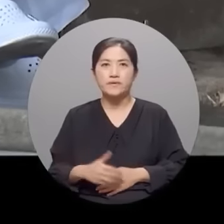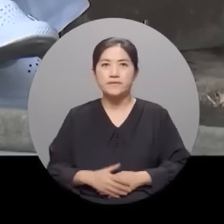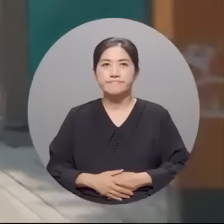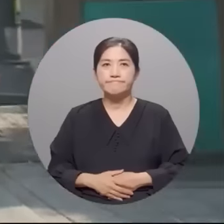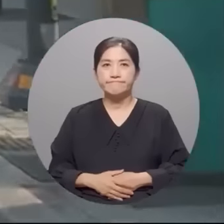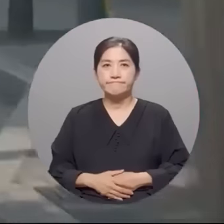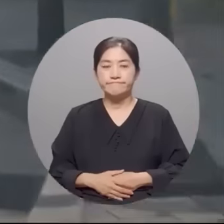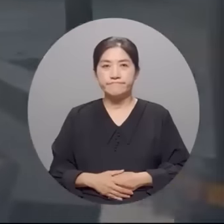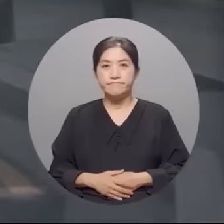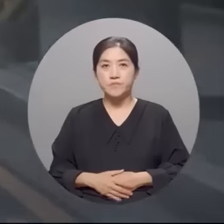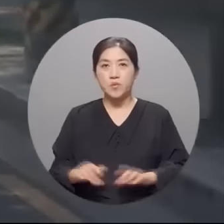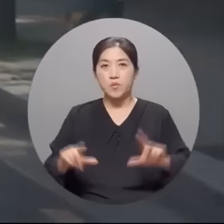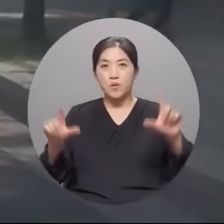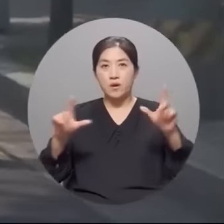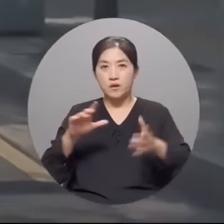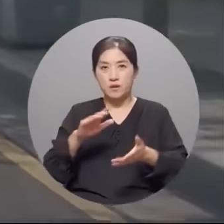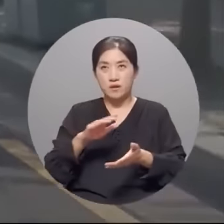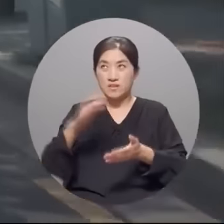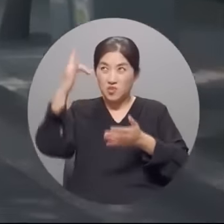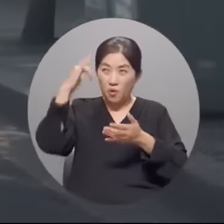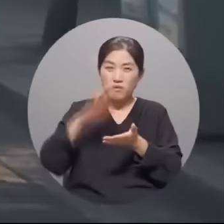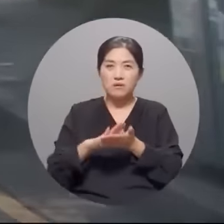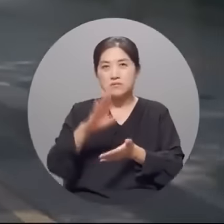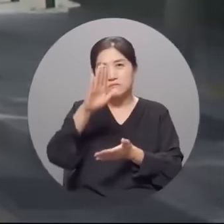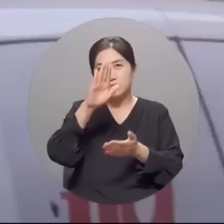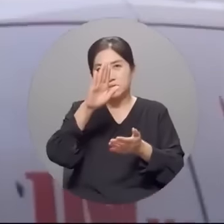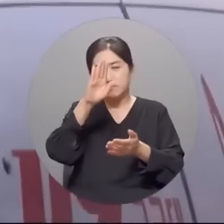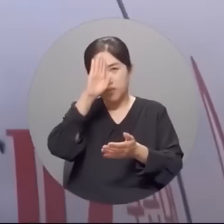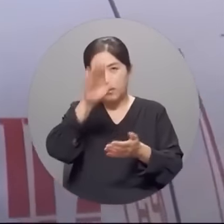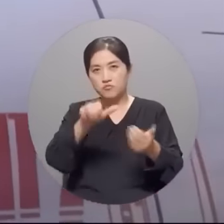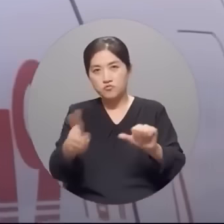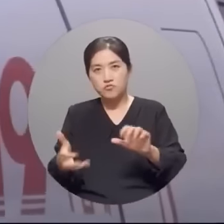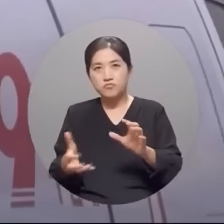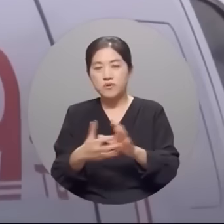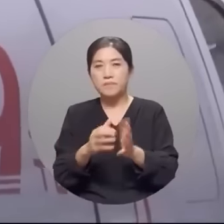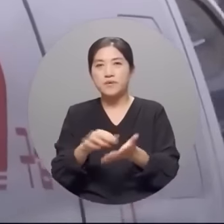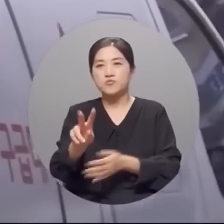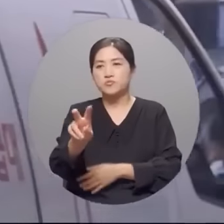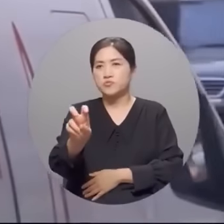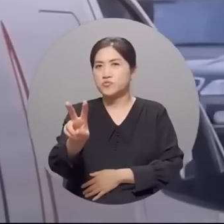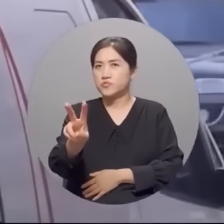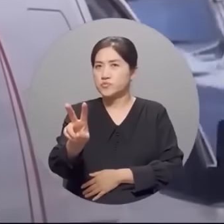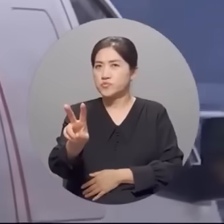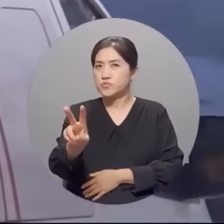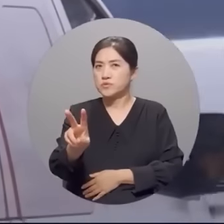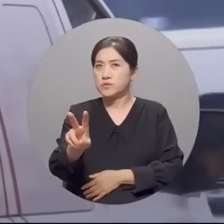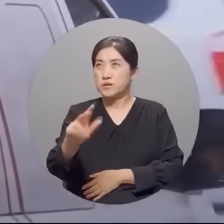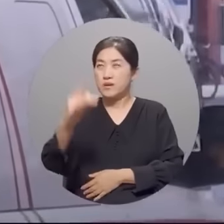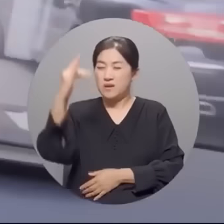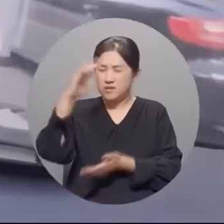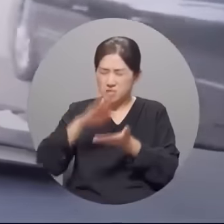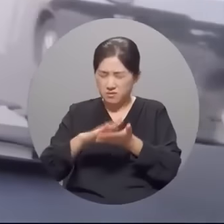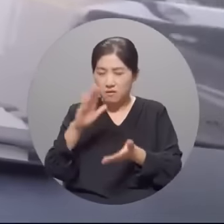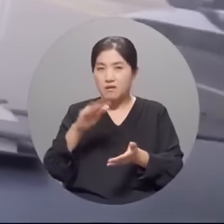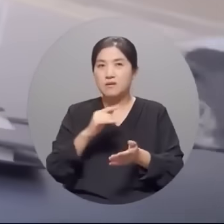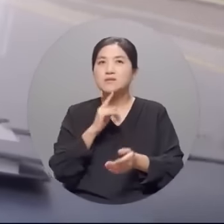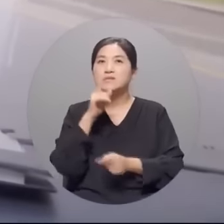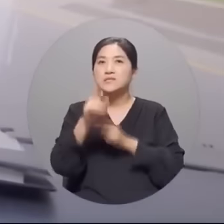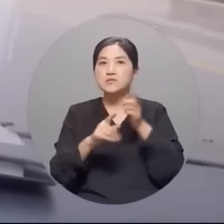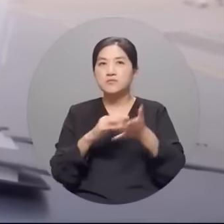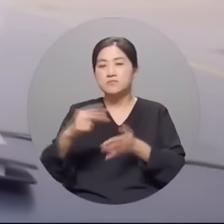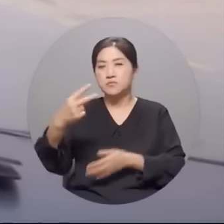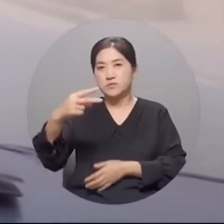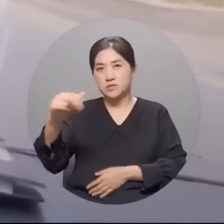거고요. 올해 온열질환 사망으로 신고된 사례는 모두 22건. 온열질환자 신고도 2,500명을